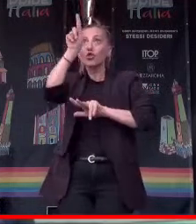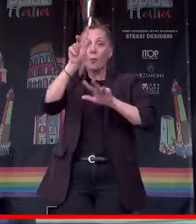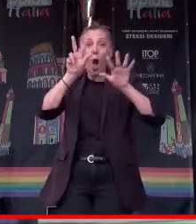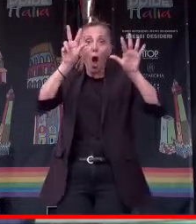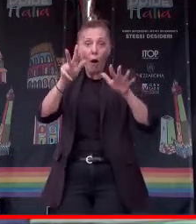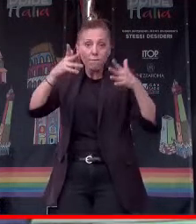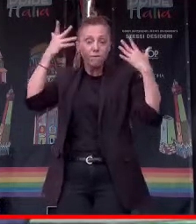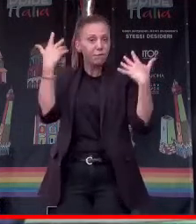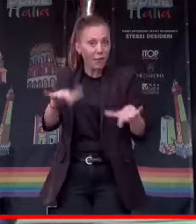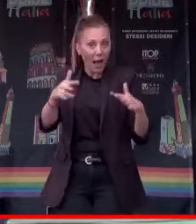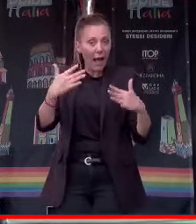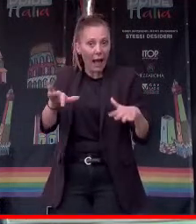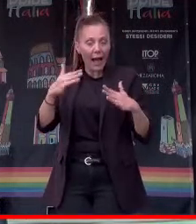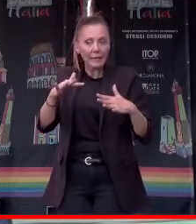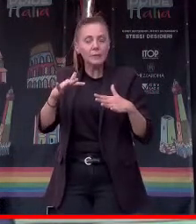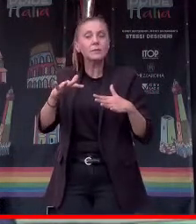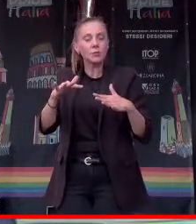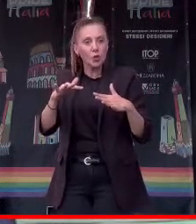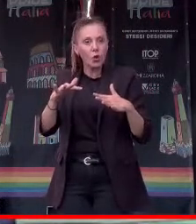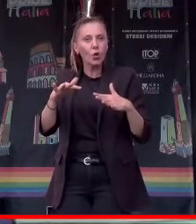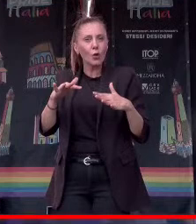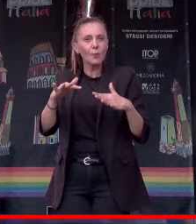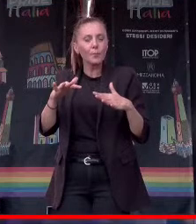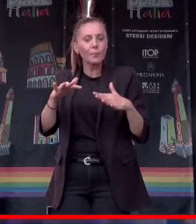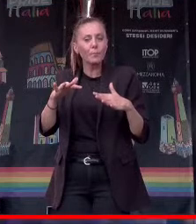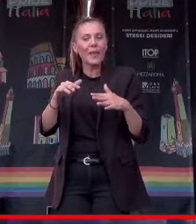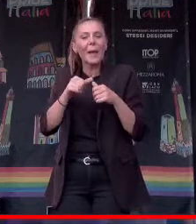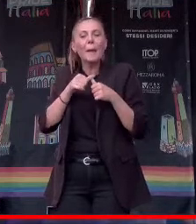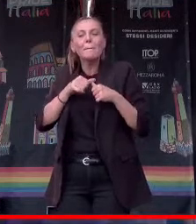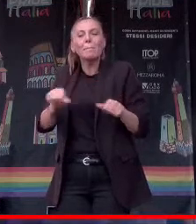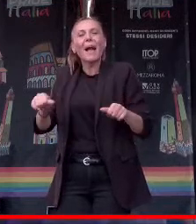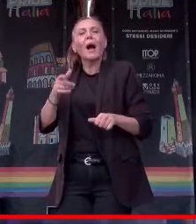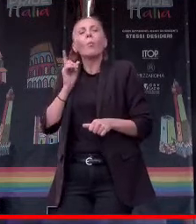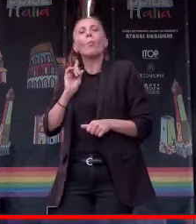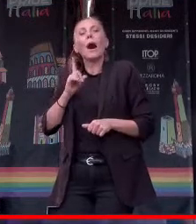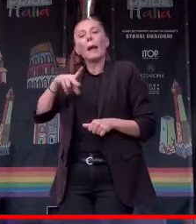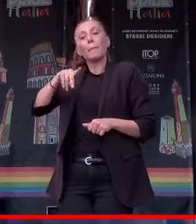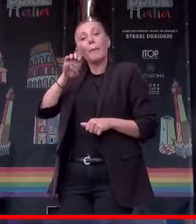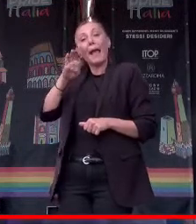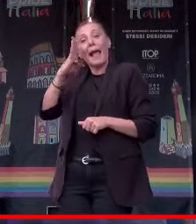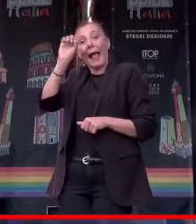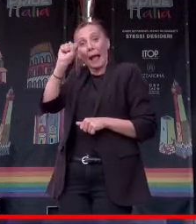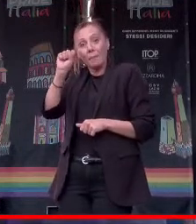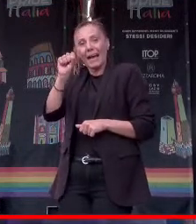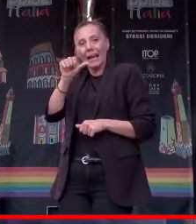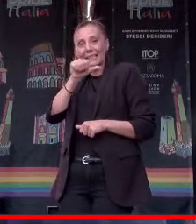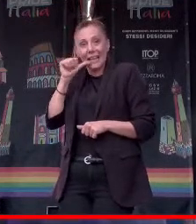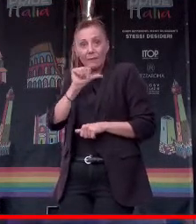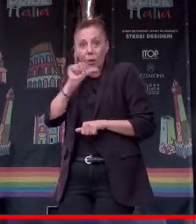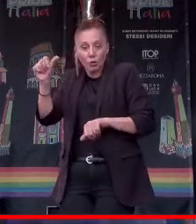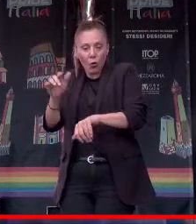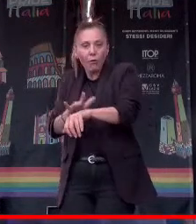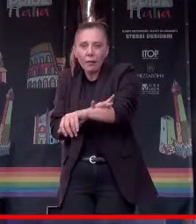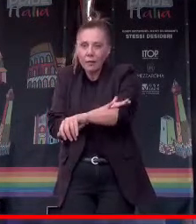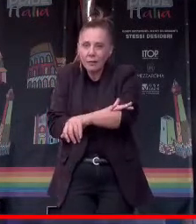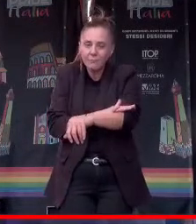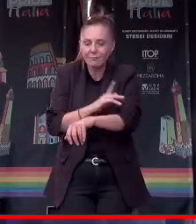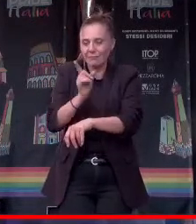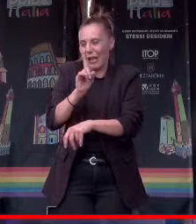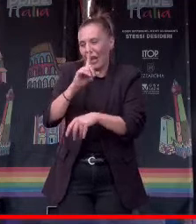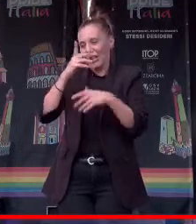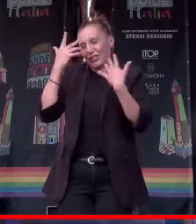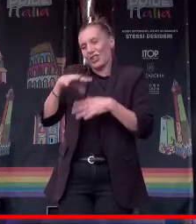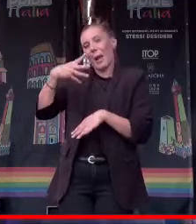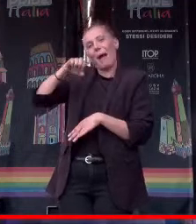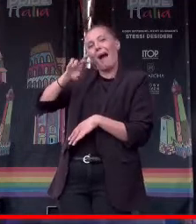municipio è stata ricevuta completamente, fondamentalmente per fare i PEBA non ci vuole soltanto sensibilità, ma quello ne parlavamo anche prima con